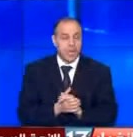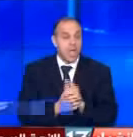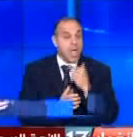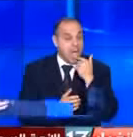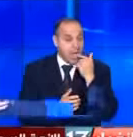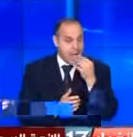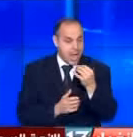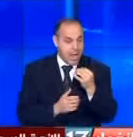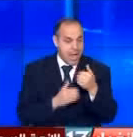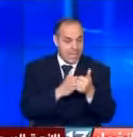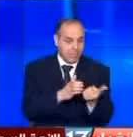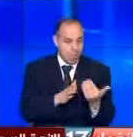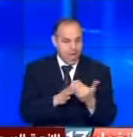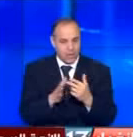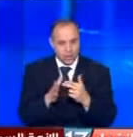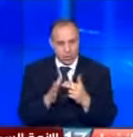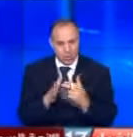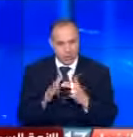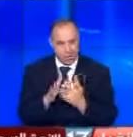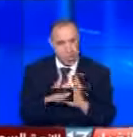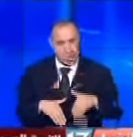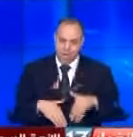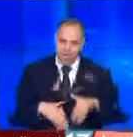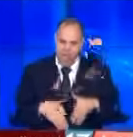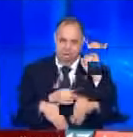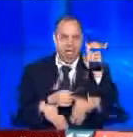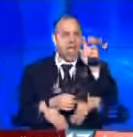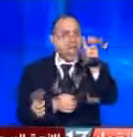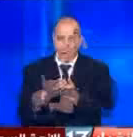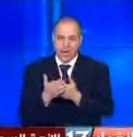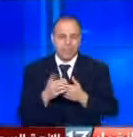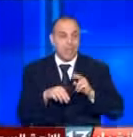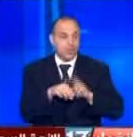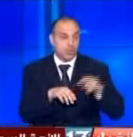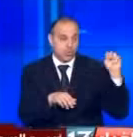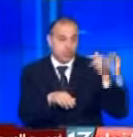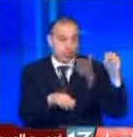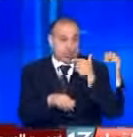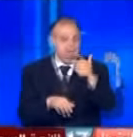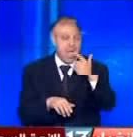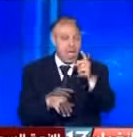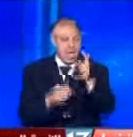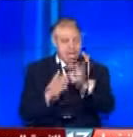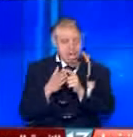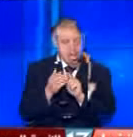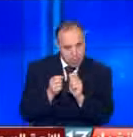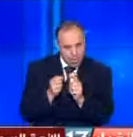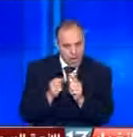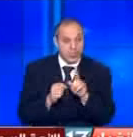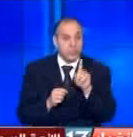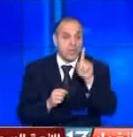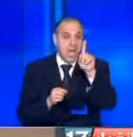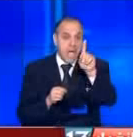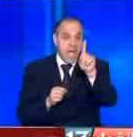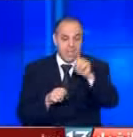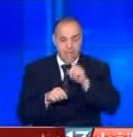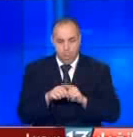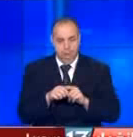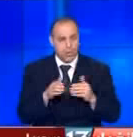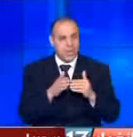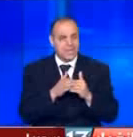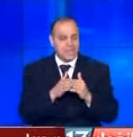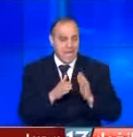الإرهابي، ويعتقد أنها أيضا ضمن التحذيرات الجارية لشن عملية عسكرية لاستعادة مدينة الرقة التي يسيطر